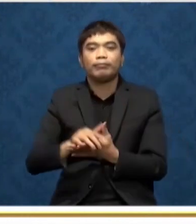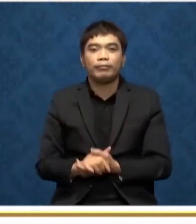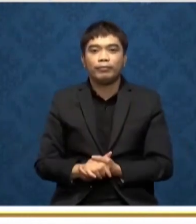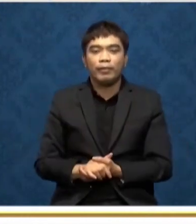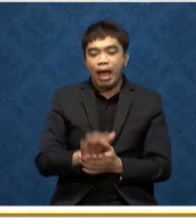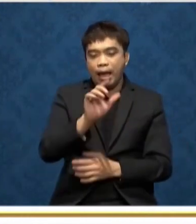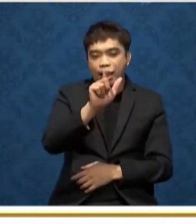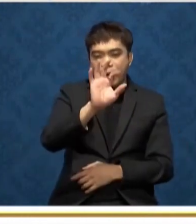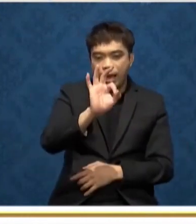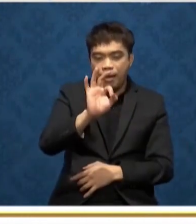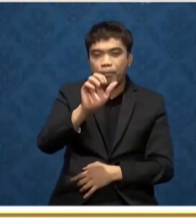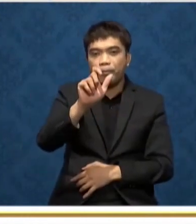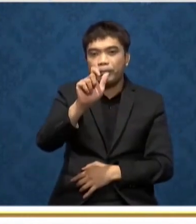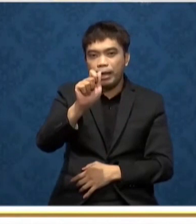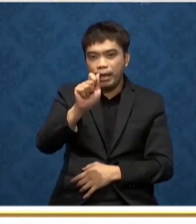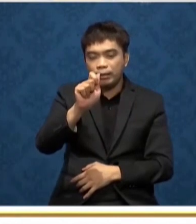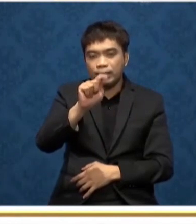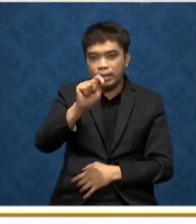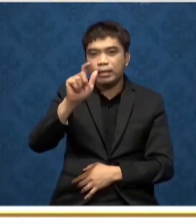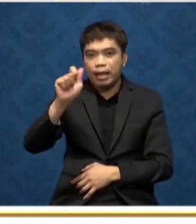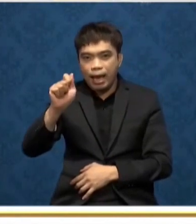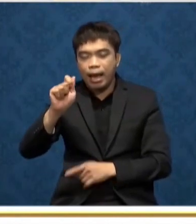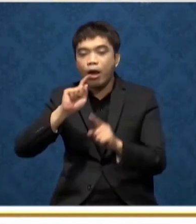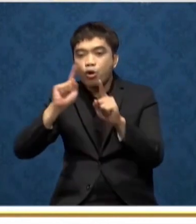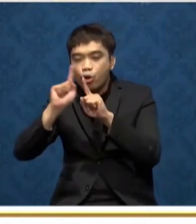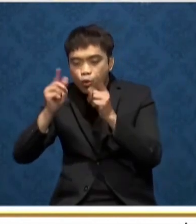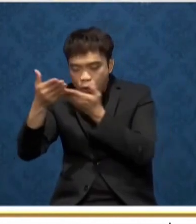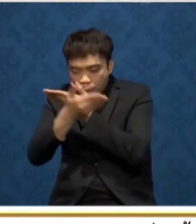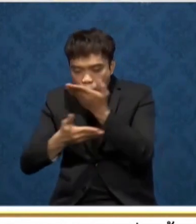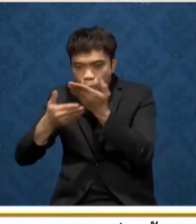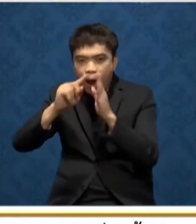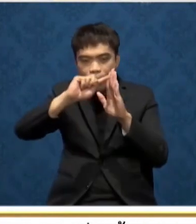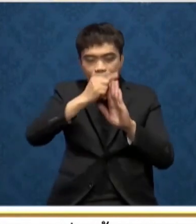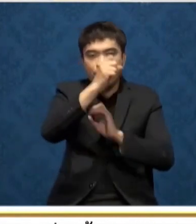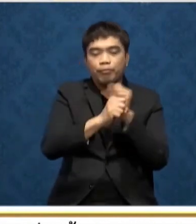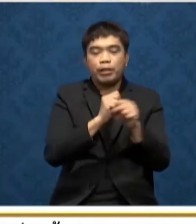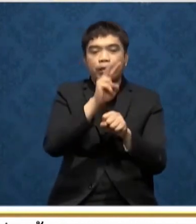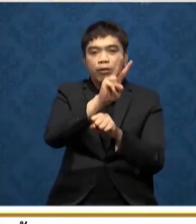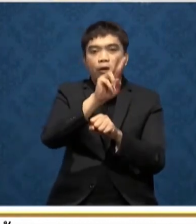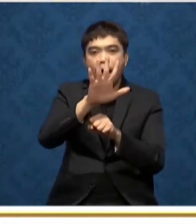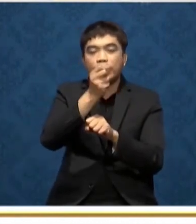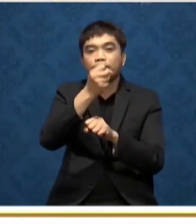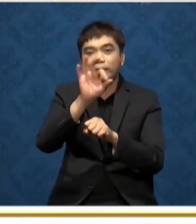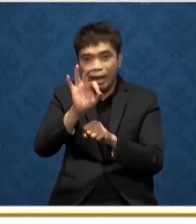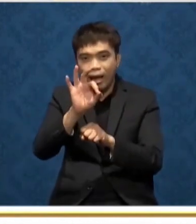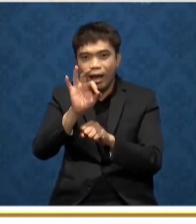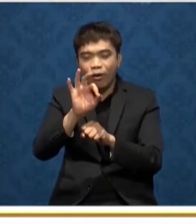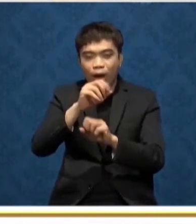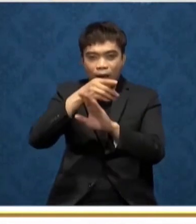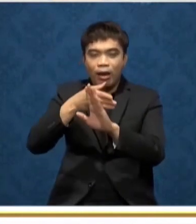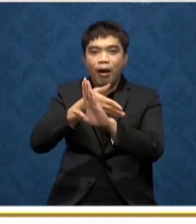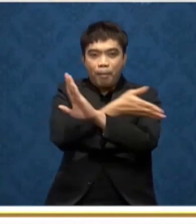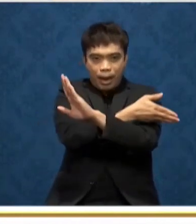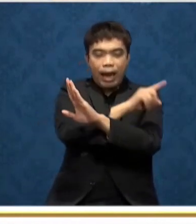FTA ที่ประเทศสามาชิก ASEAN ได้หารือพูคุยกันเริมตแตปี 2,159 ค่ะเกิดขึ้นก่อนที่ไยจะมแผนปัตติรูป